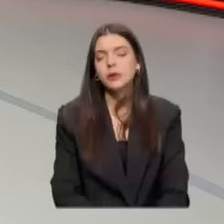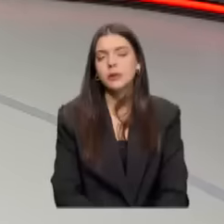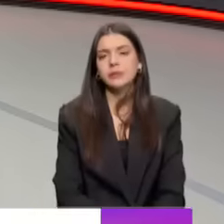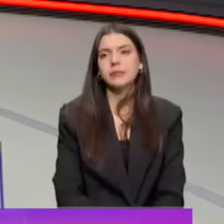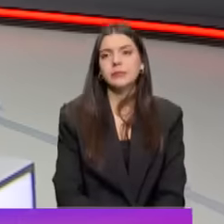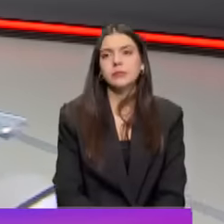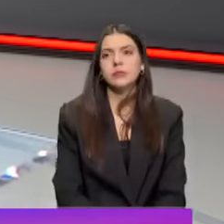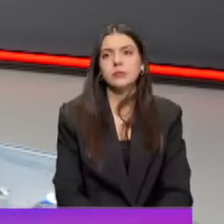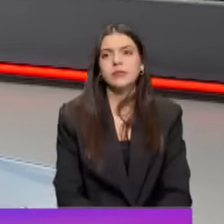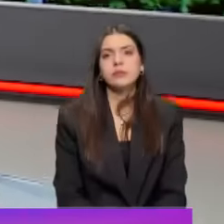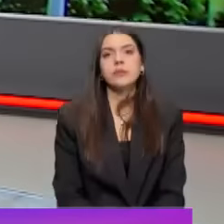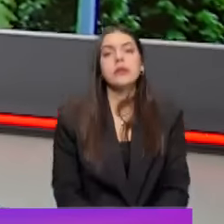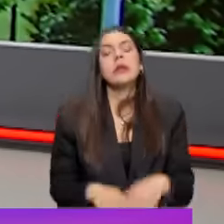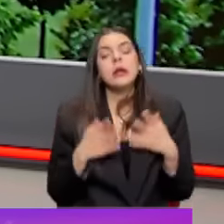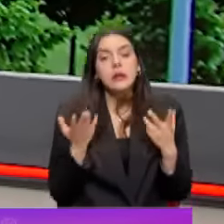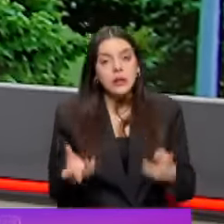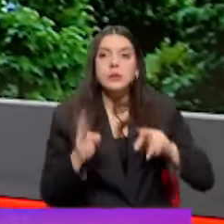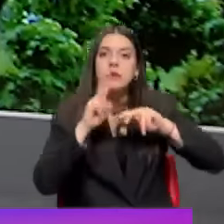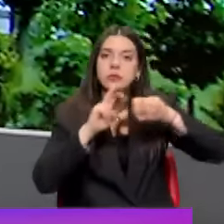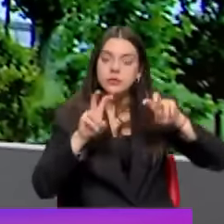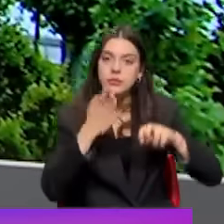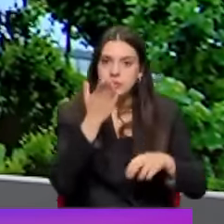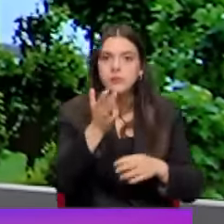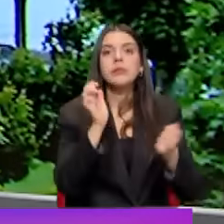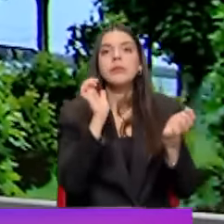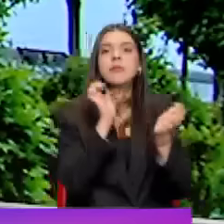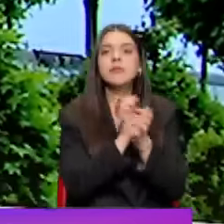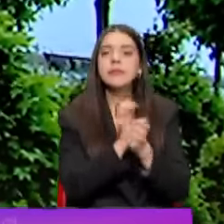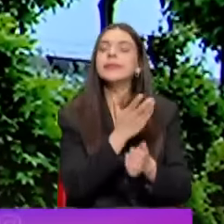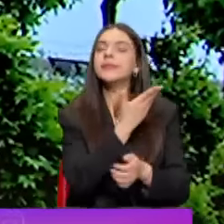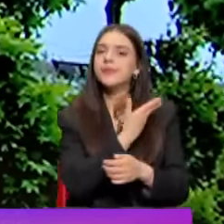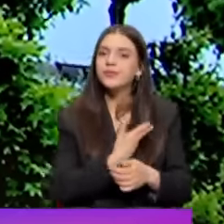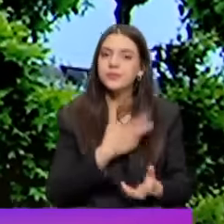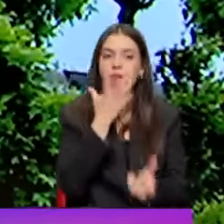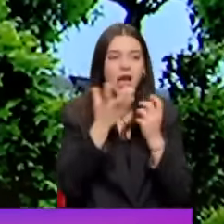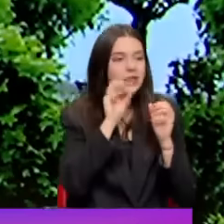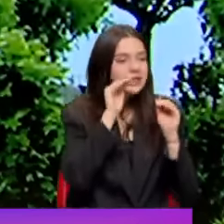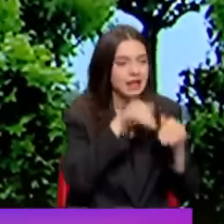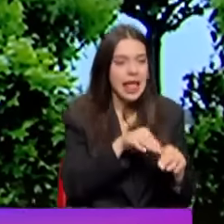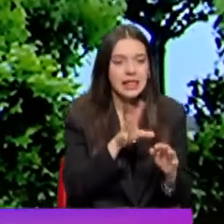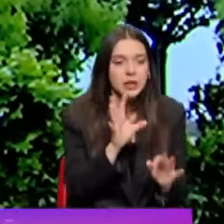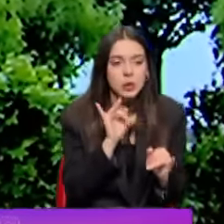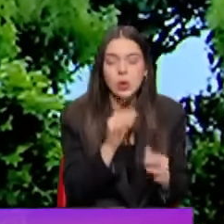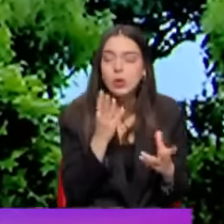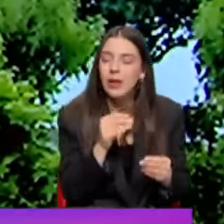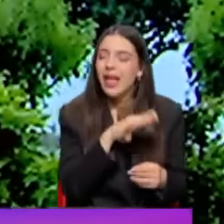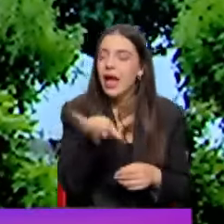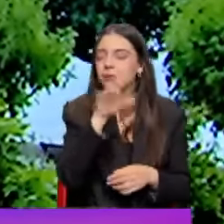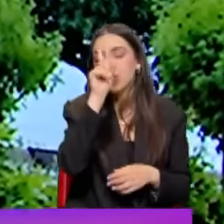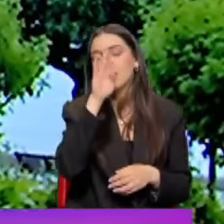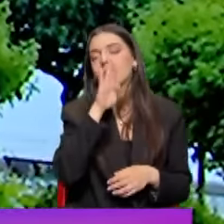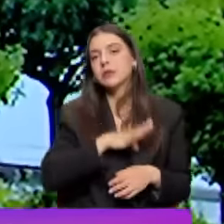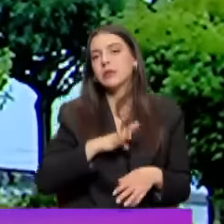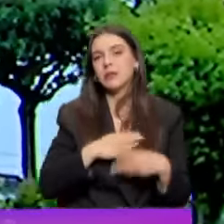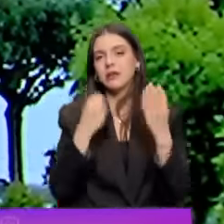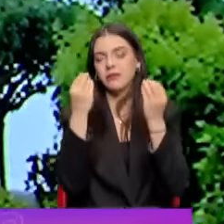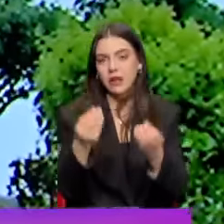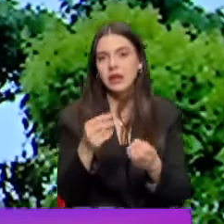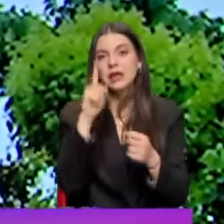başlatıldı Tabii ki soruştur ailesine sevenlerine Ateş düşen o ocağa Allah sabır versin rahmet